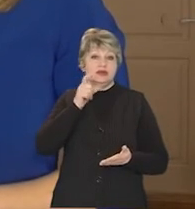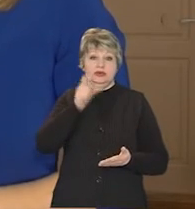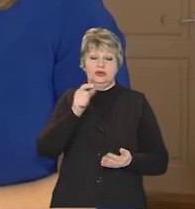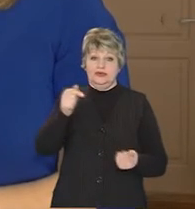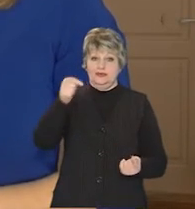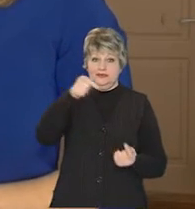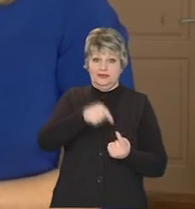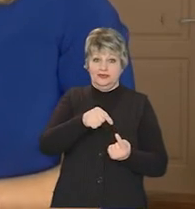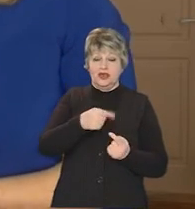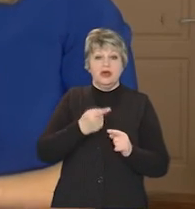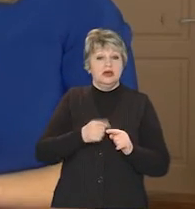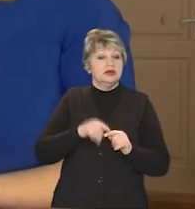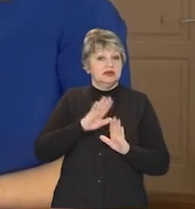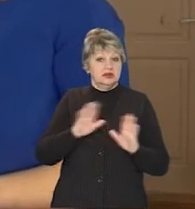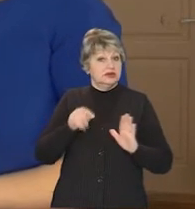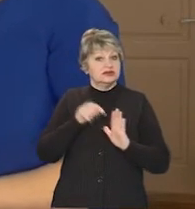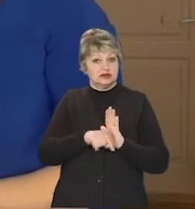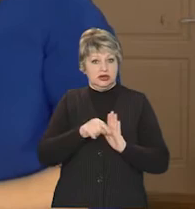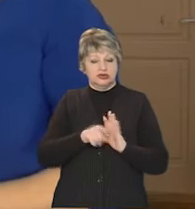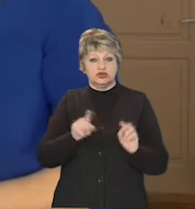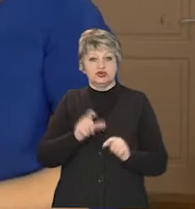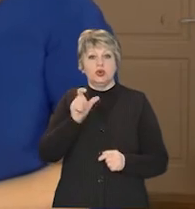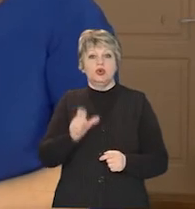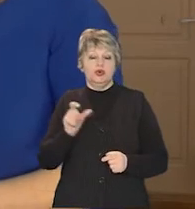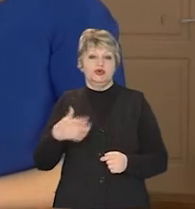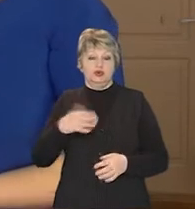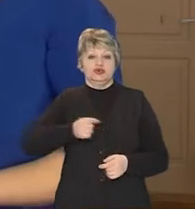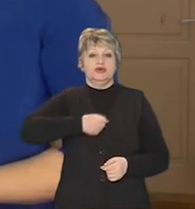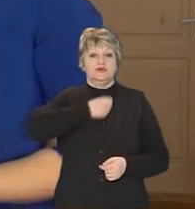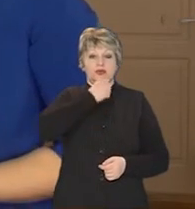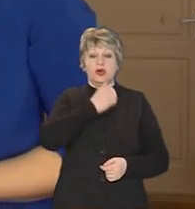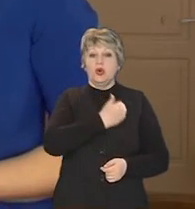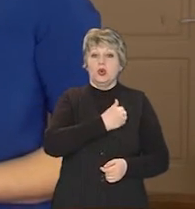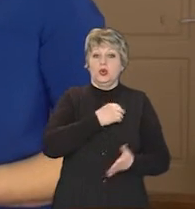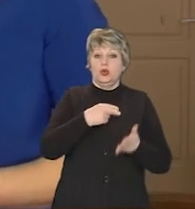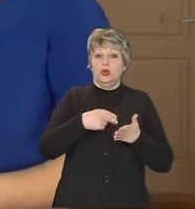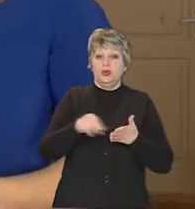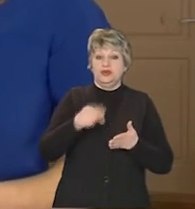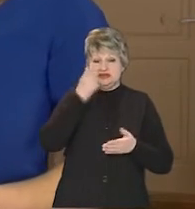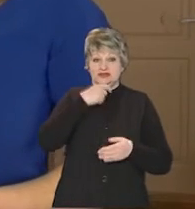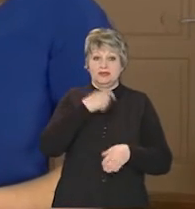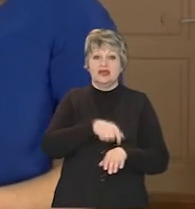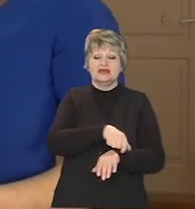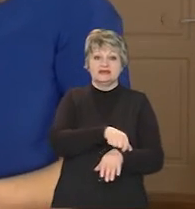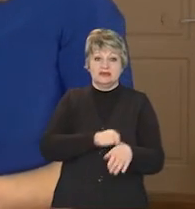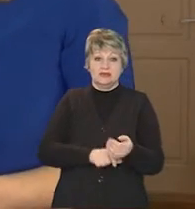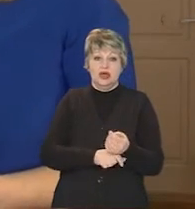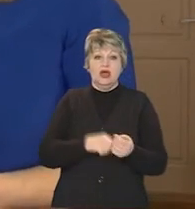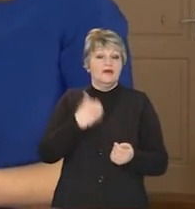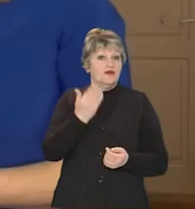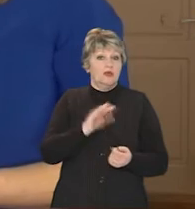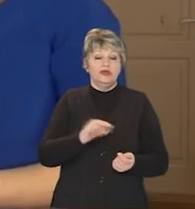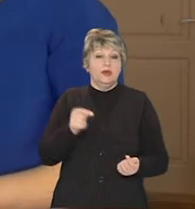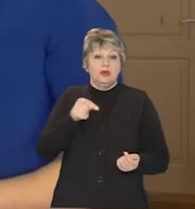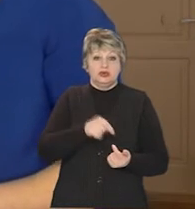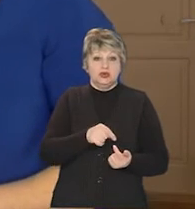молодым людям. Но это не значит, если люди уже, ну, человек в возрасте и хочет приобрести запястник, он